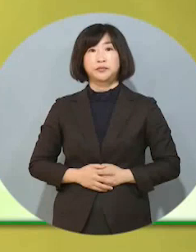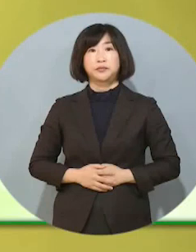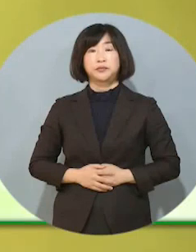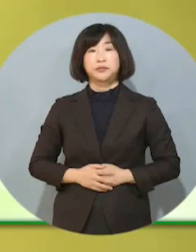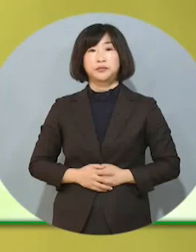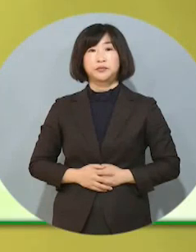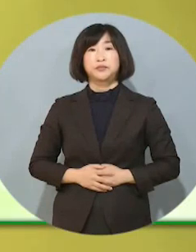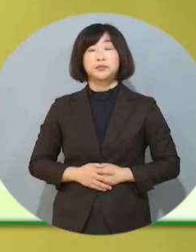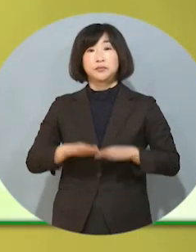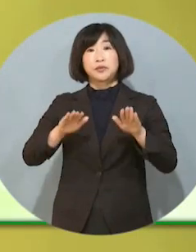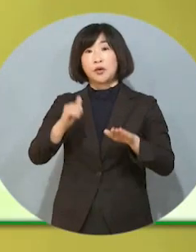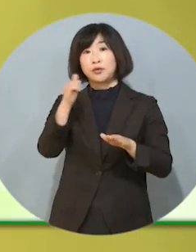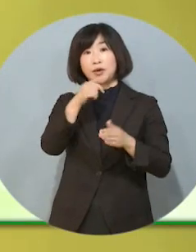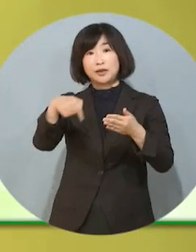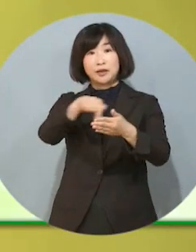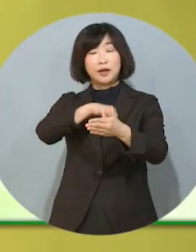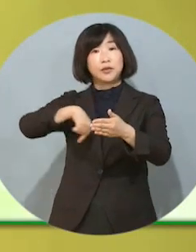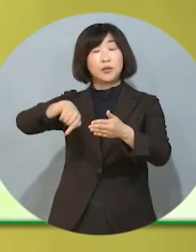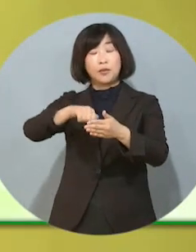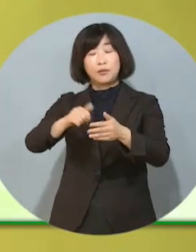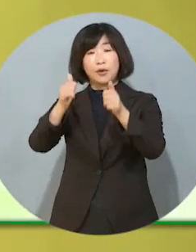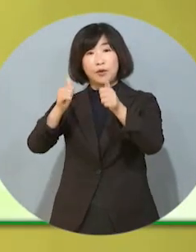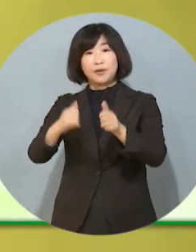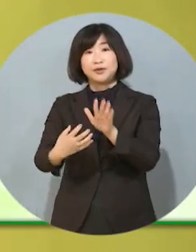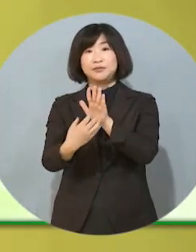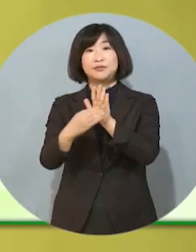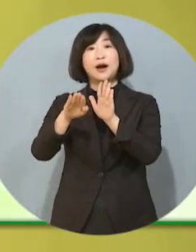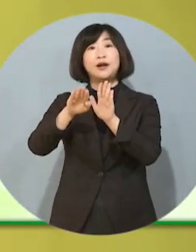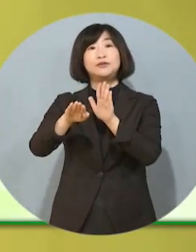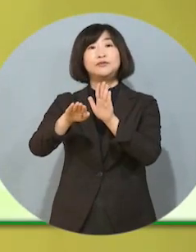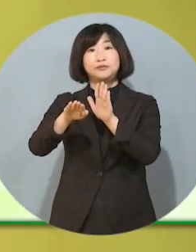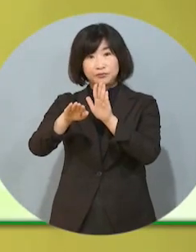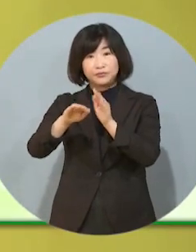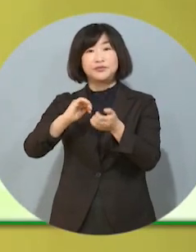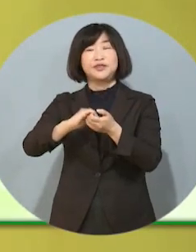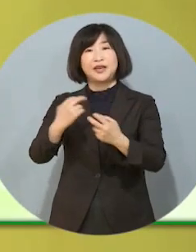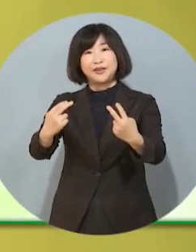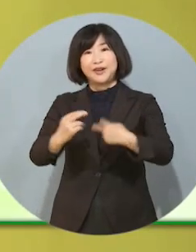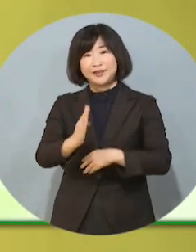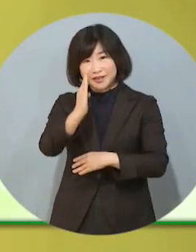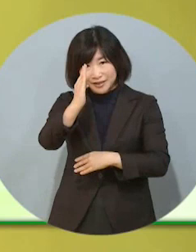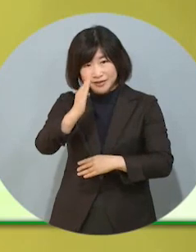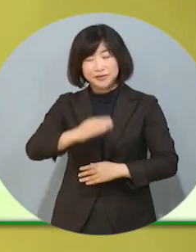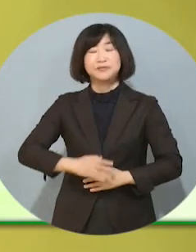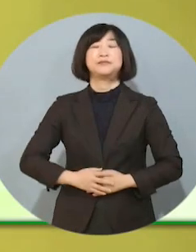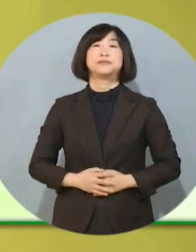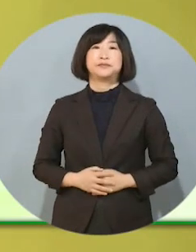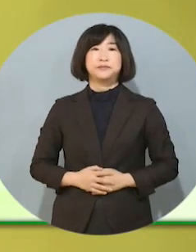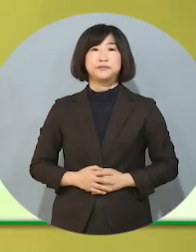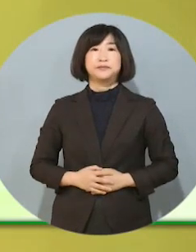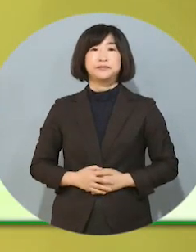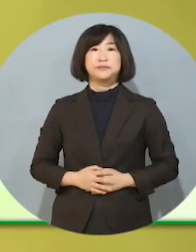ます今日お伝えした内容は番組のホームページにアップしていますのでご活用